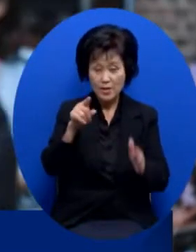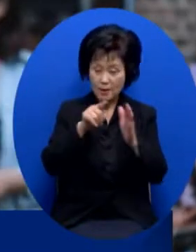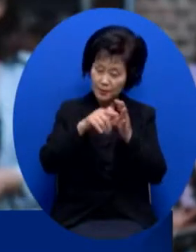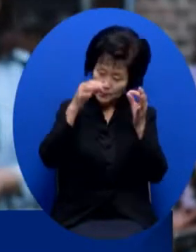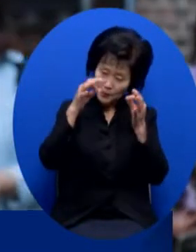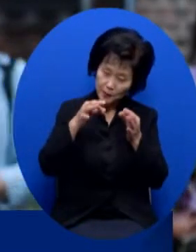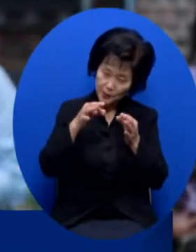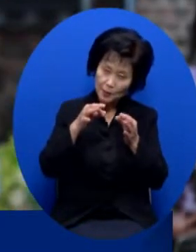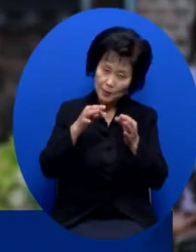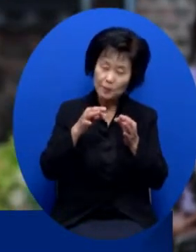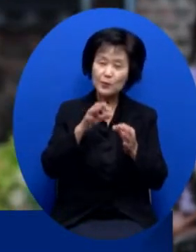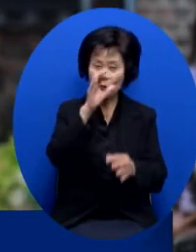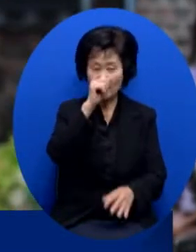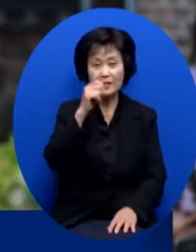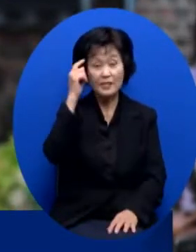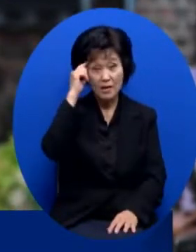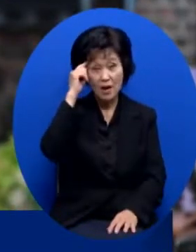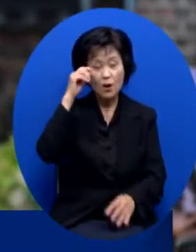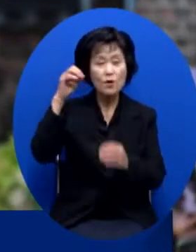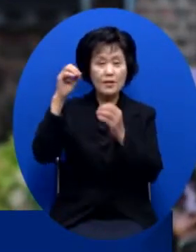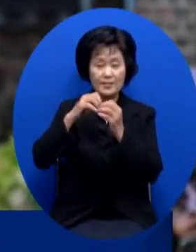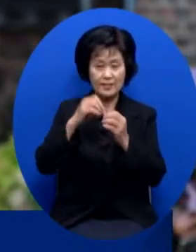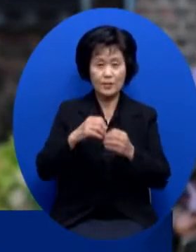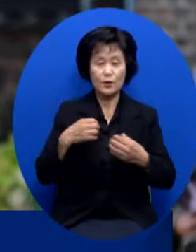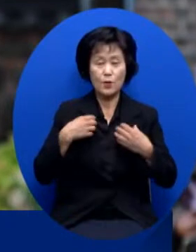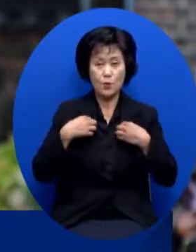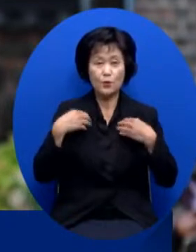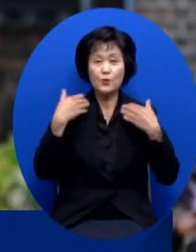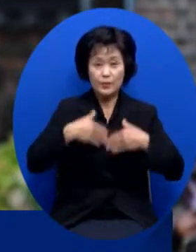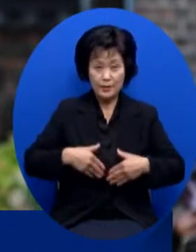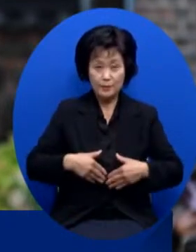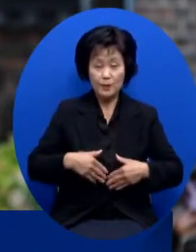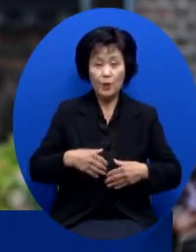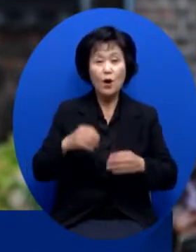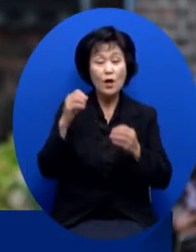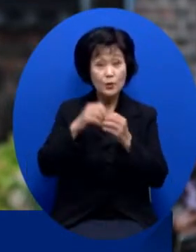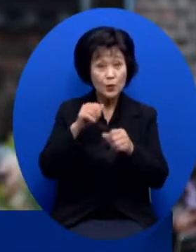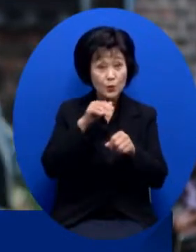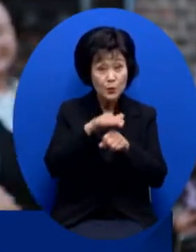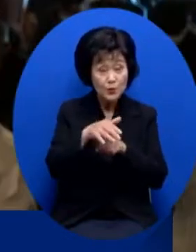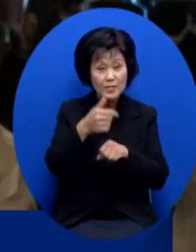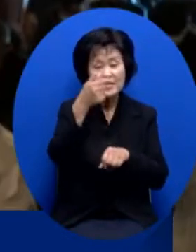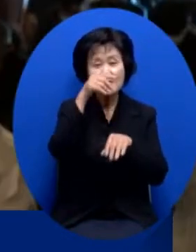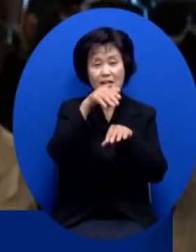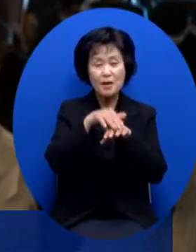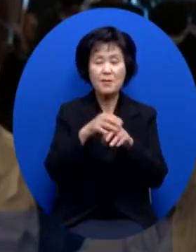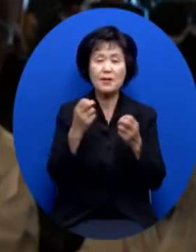좋겠다 싶어서 전통 복장으로 또 전통식인 예배 방식으로